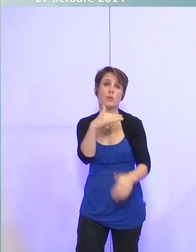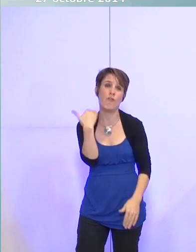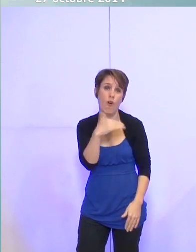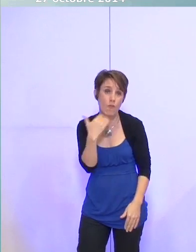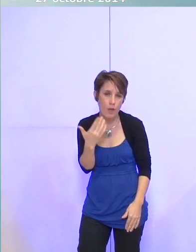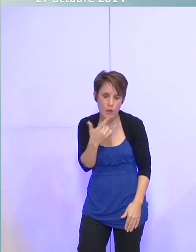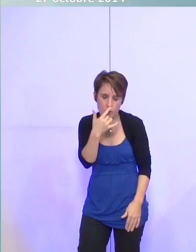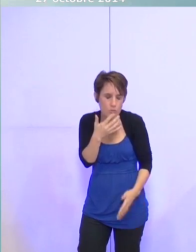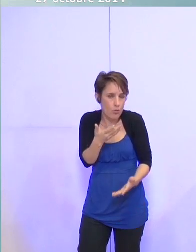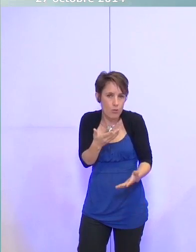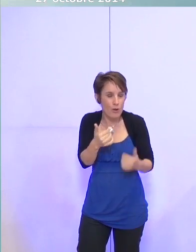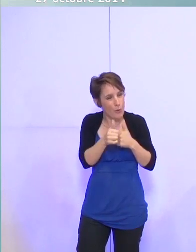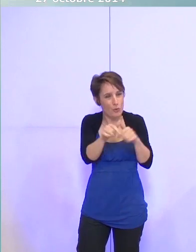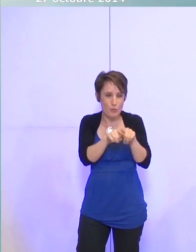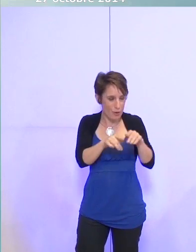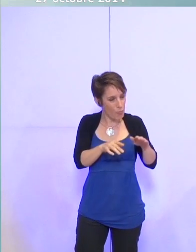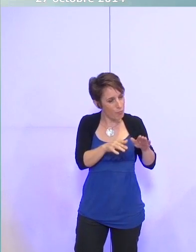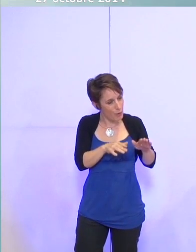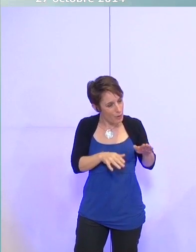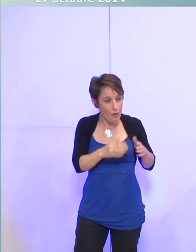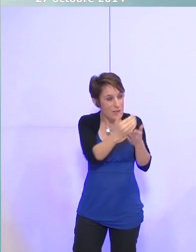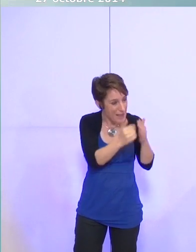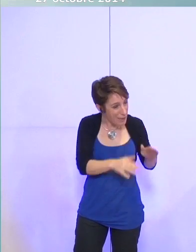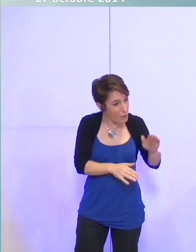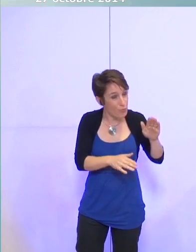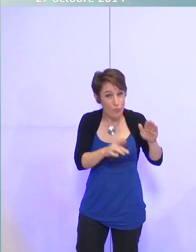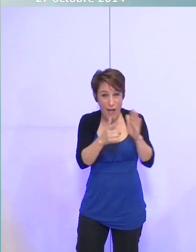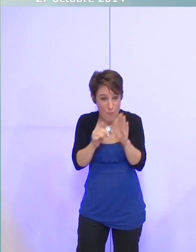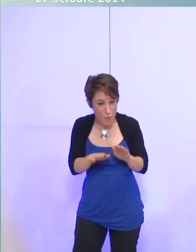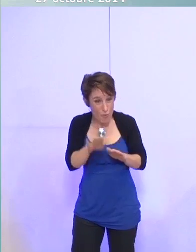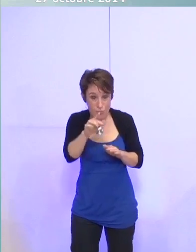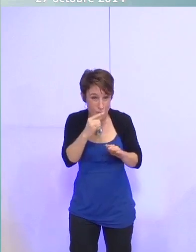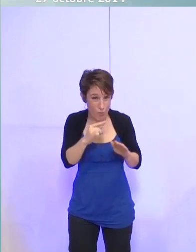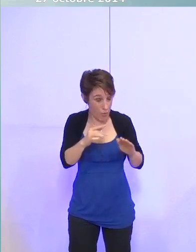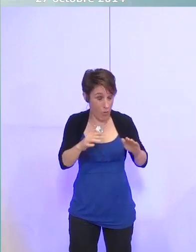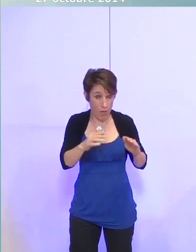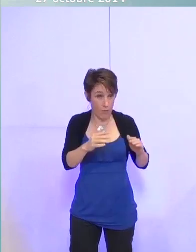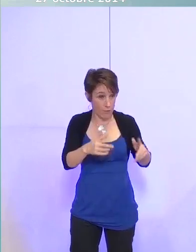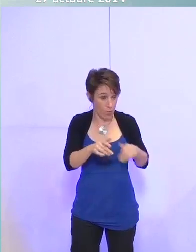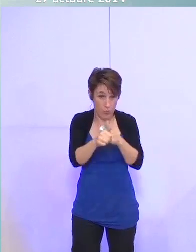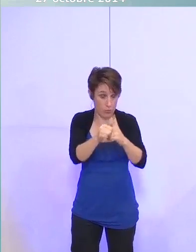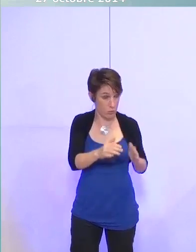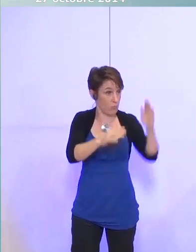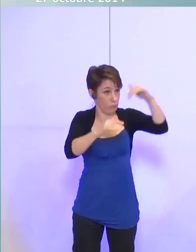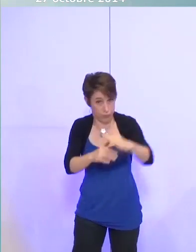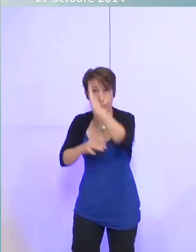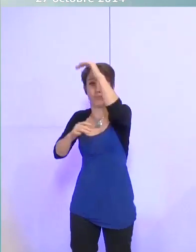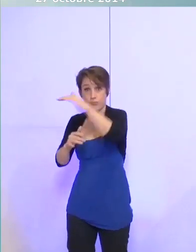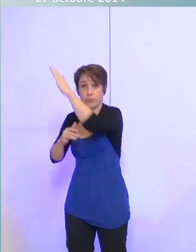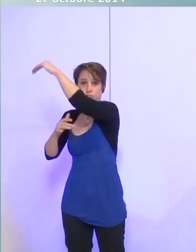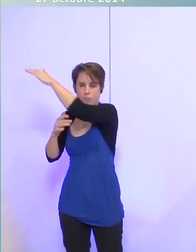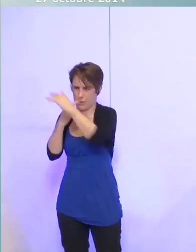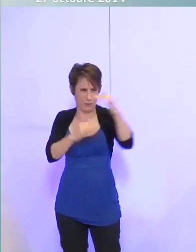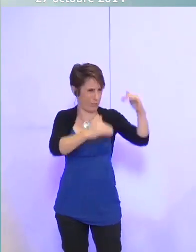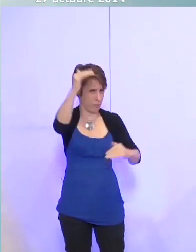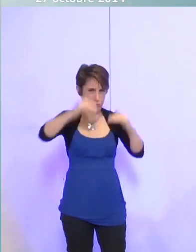progressif, ni même linéaire. Nous sommes engagés, mais quand bien même, nous ne sommes pas à l'échelle. C'est-à-dire que la hausse d'impôts